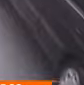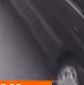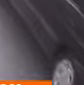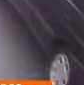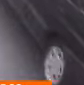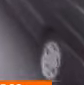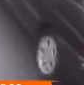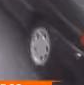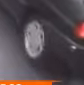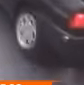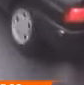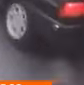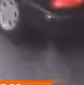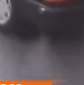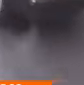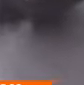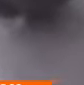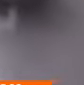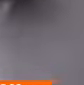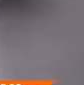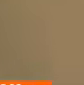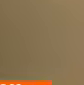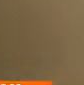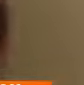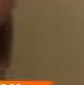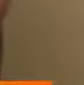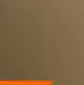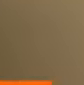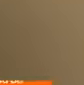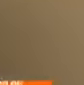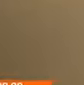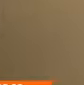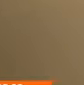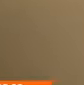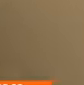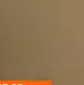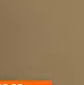Pes dedirten hırsızlık birazdan ATV ana haberde.